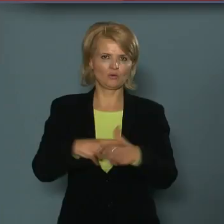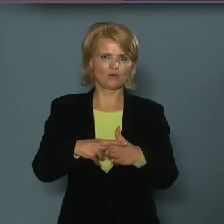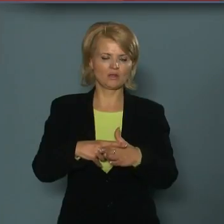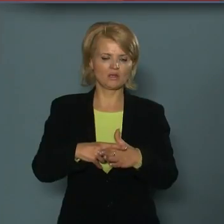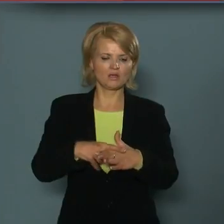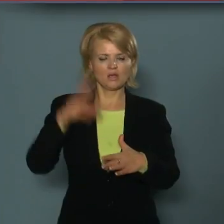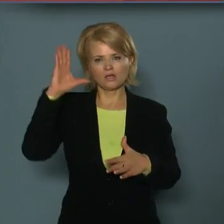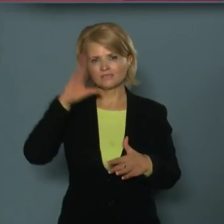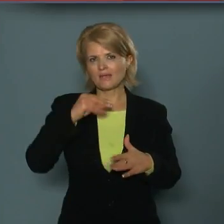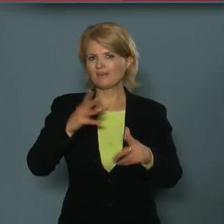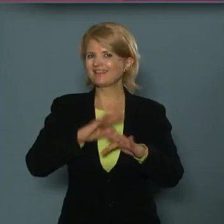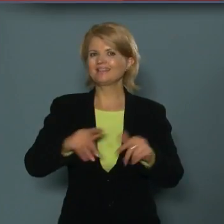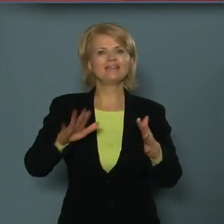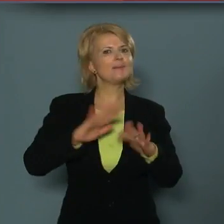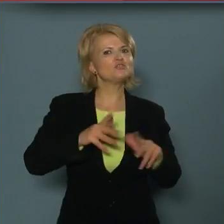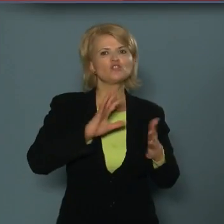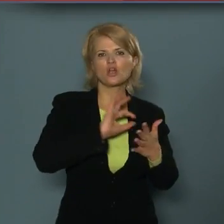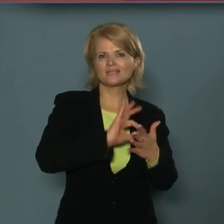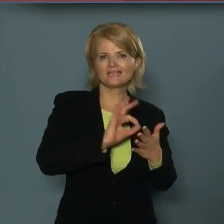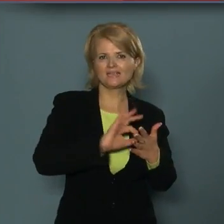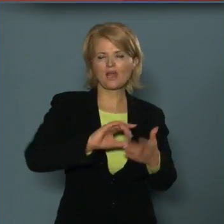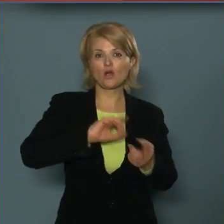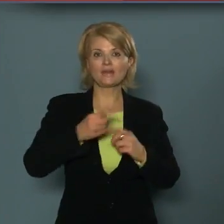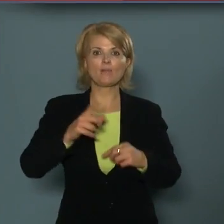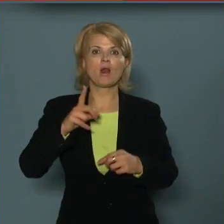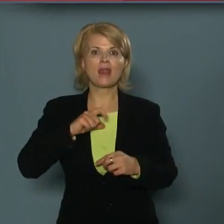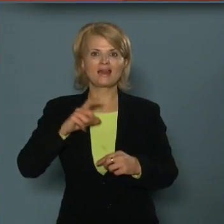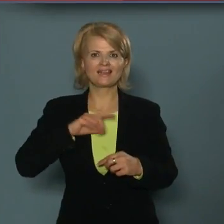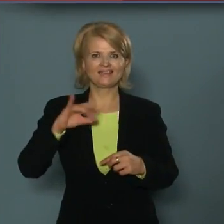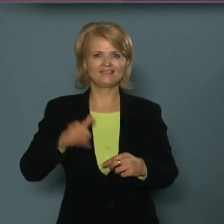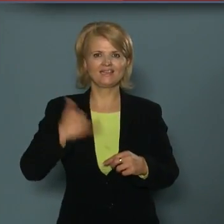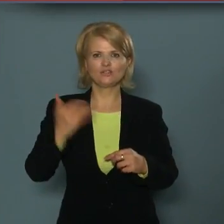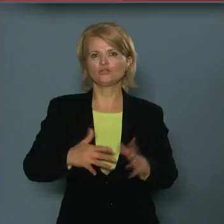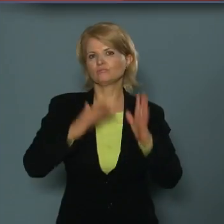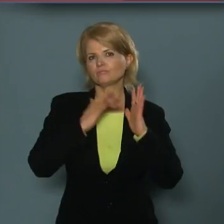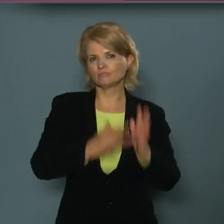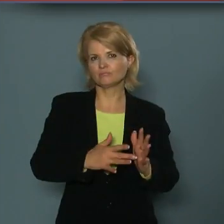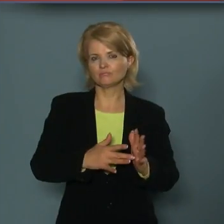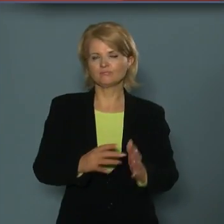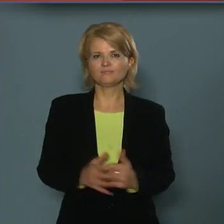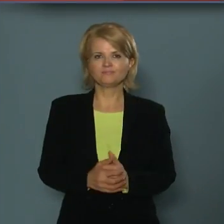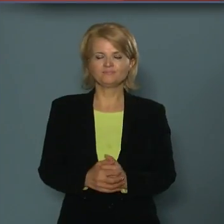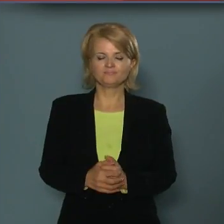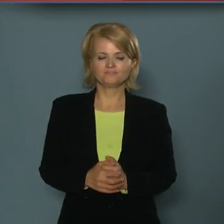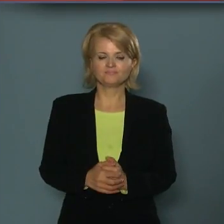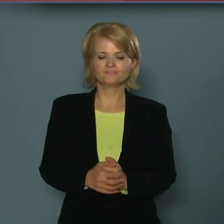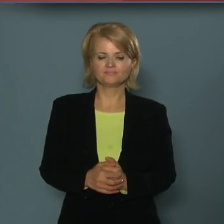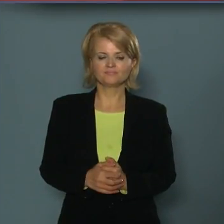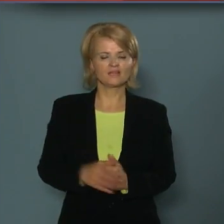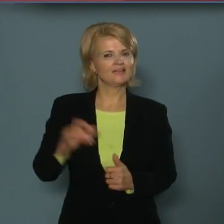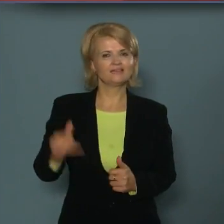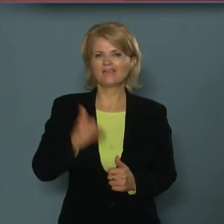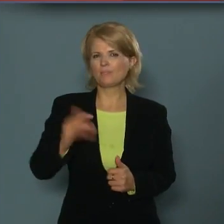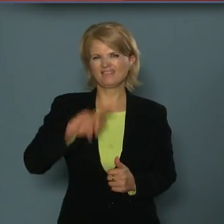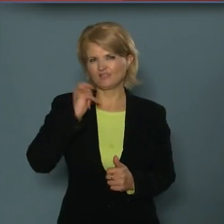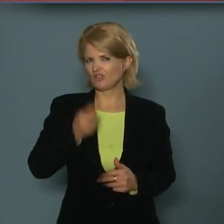embernek nem csak az írásait, hanem a lelkét is oda kell tenni amellé, amit éppen alkotott. Mindig nehéz feladat, nem is